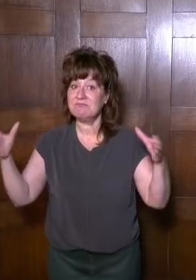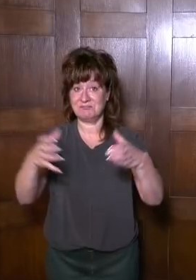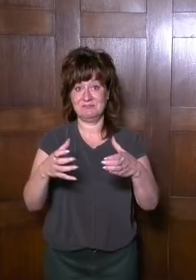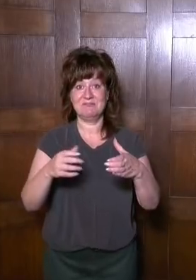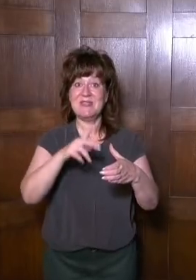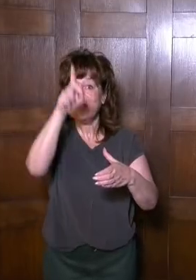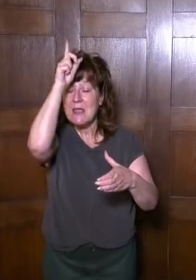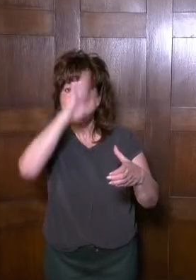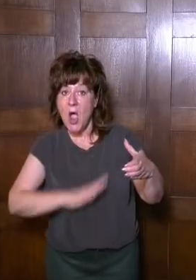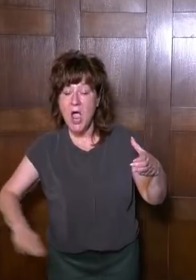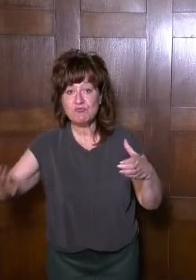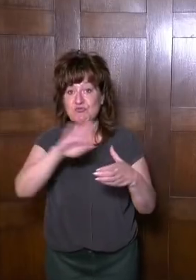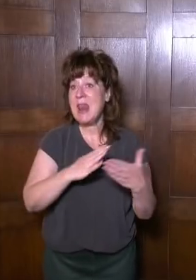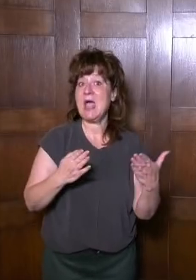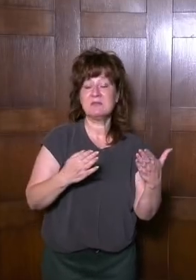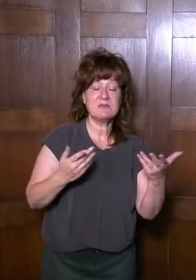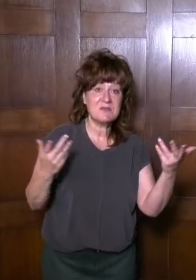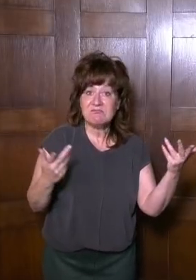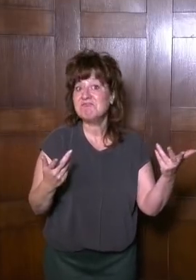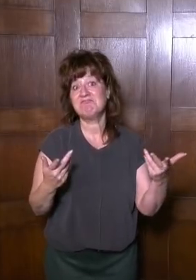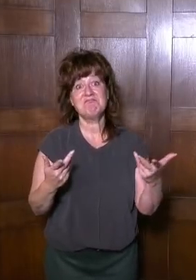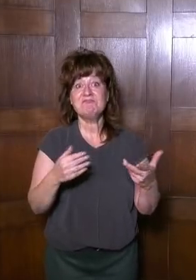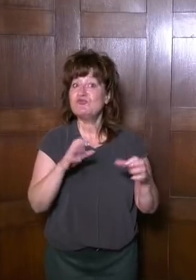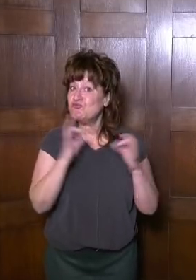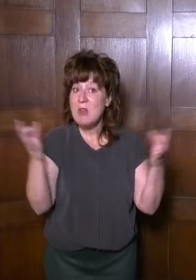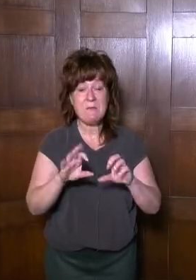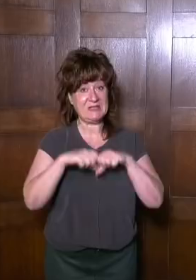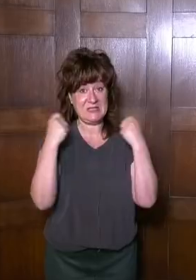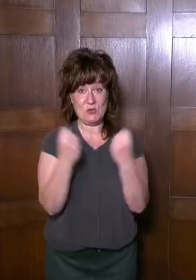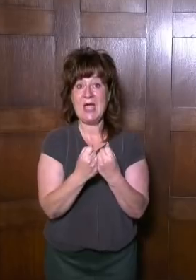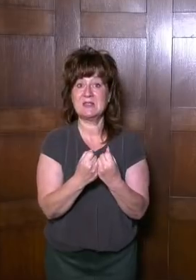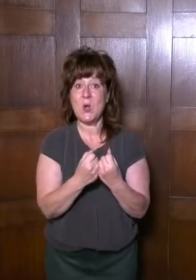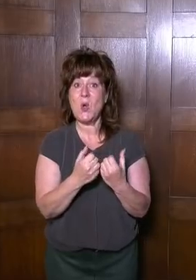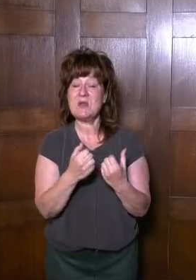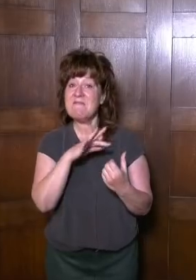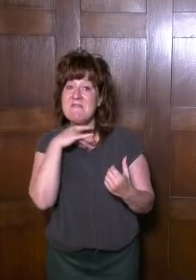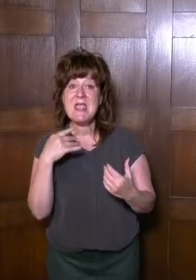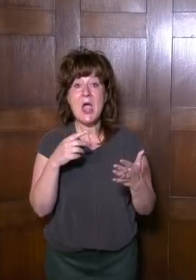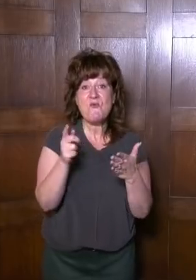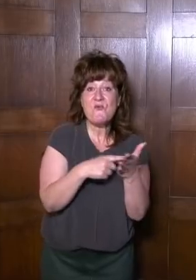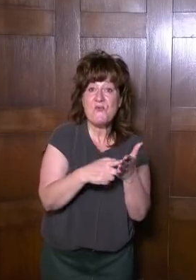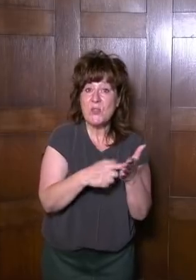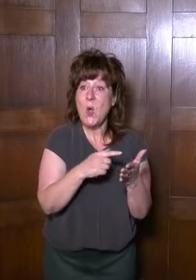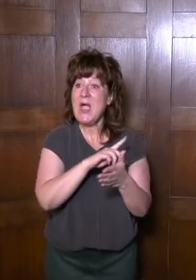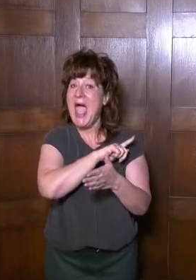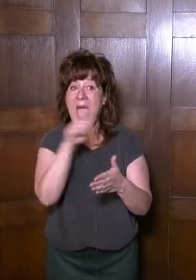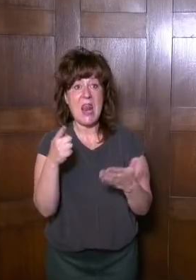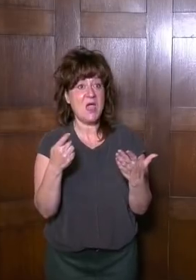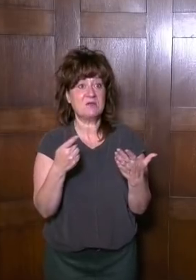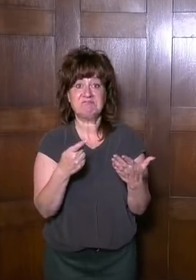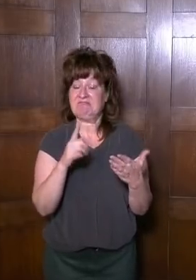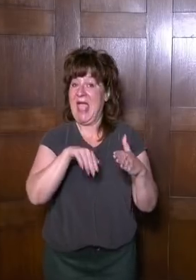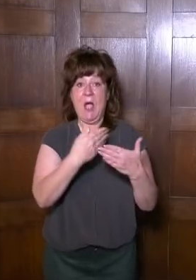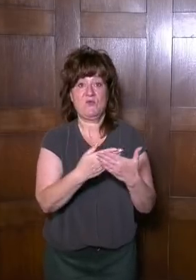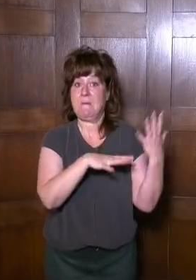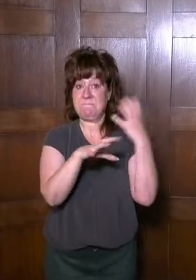kommen viele, viele wilde Forderungen, die muss man dann eben sehr kompakt irgendwo zusammenfassen. Man kann nicht alle mitnehmen. Das ist auch eine